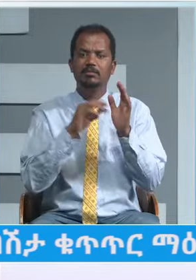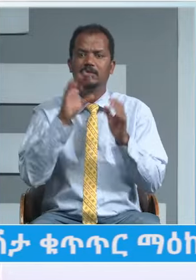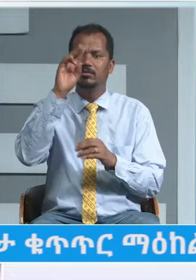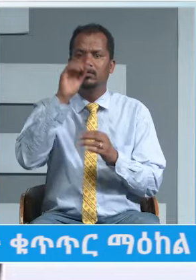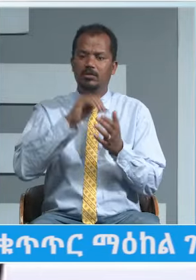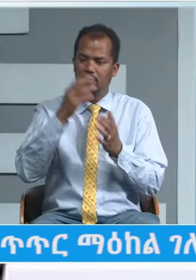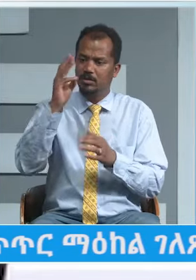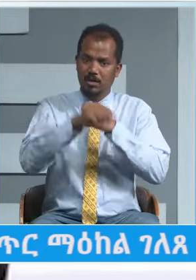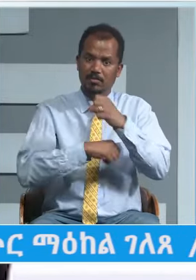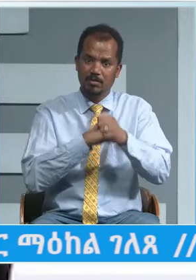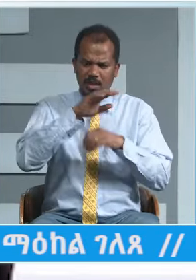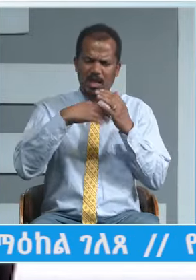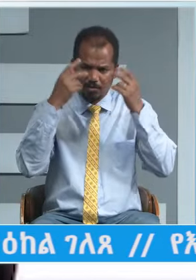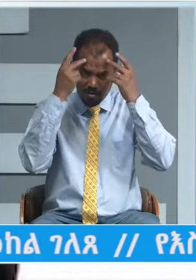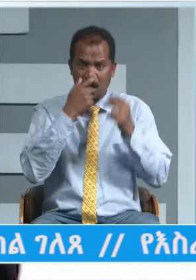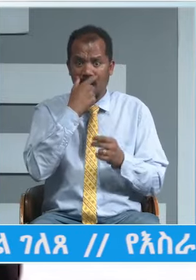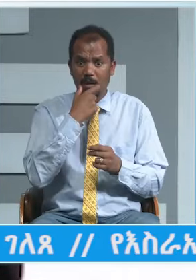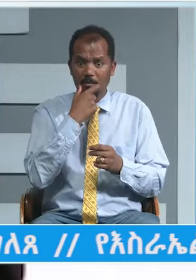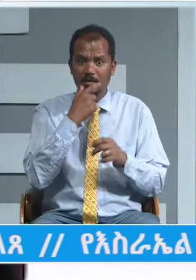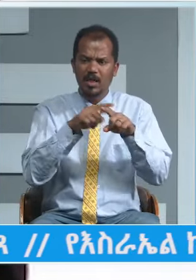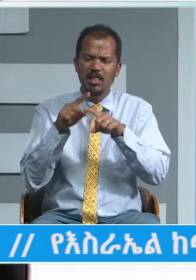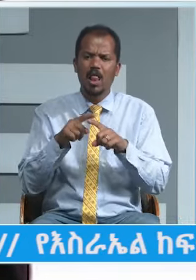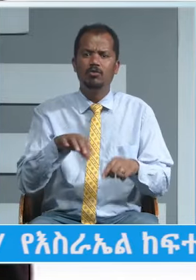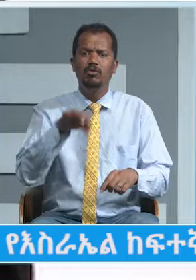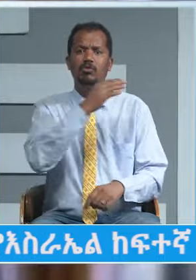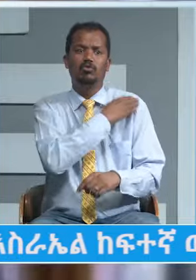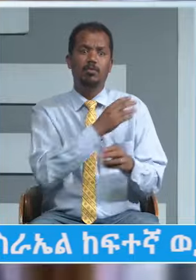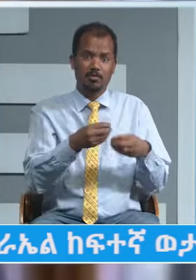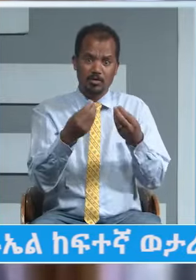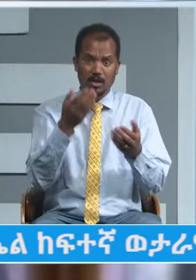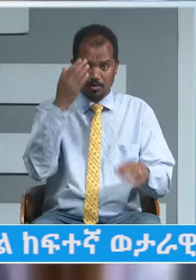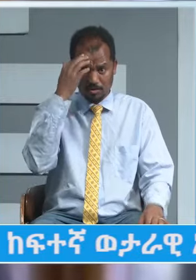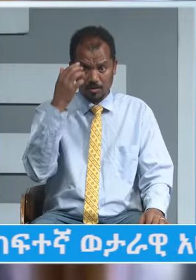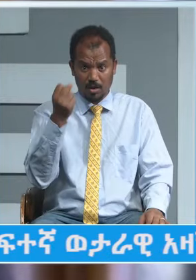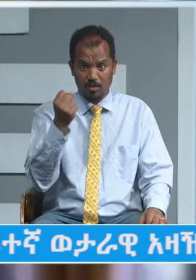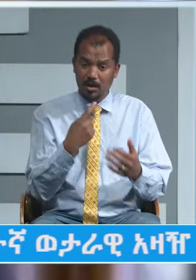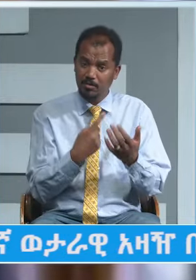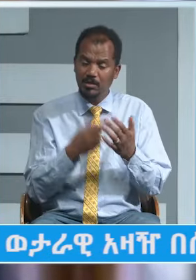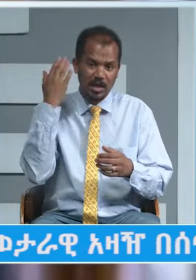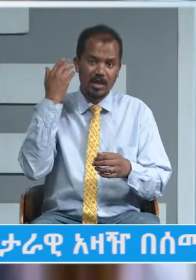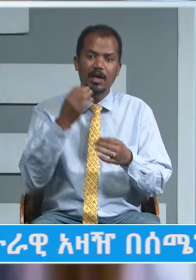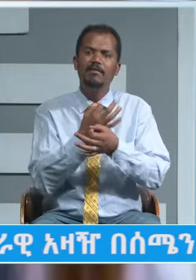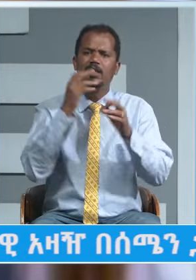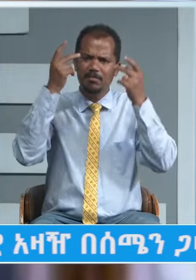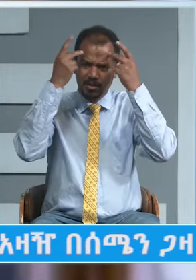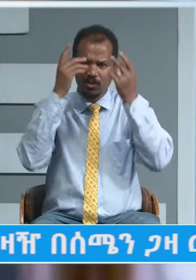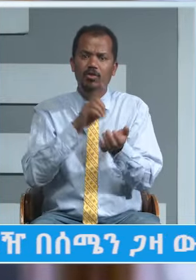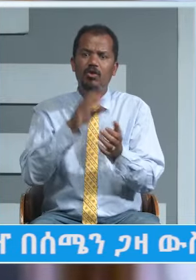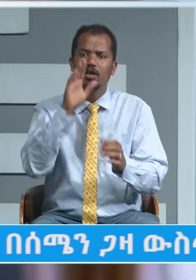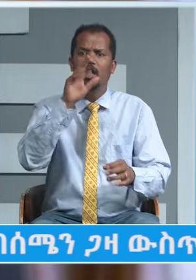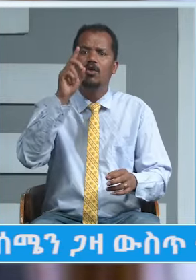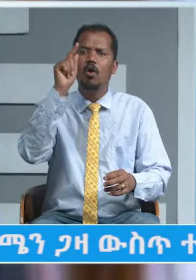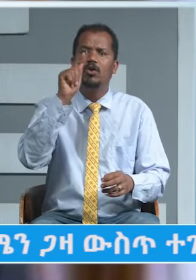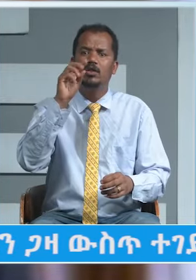ጥቅምት 9 ቀን 2016 ዓ.ም ጠቅላይ ሚኒስትር አብይ አህመድ የተለያዩ ሹመቶችን መስጠታቸው ይታወሳል። በዚህም የቀድሞው የፍትህ ሚኒስቴር